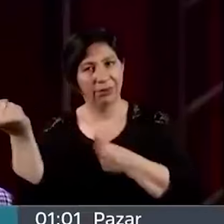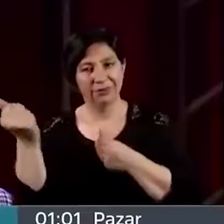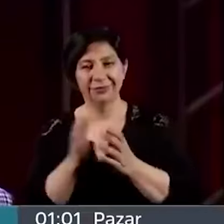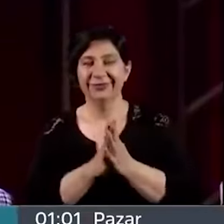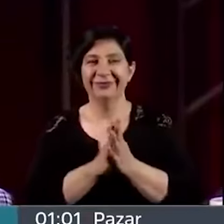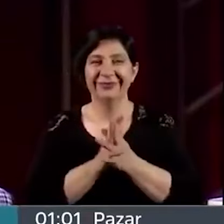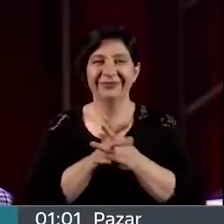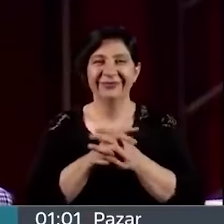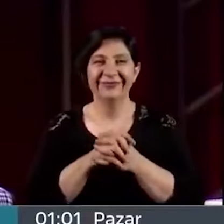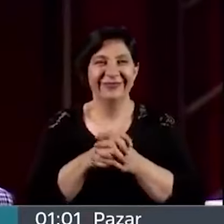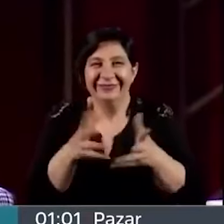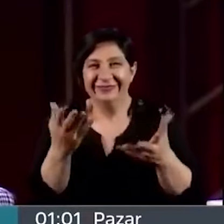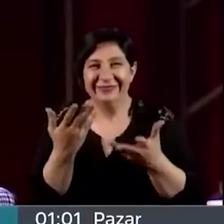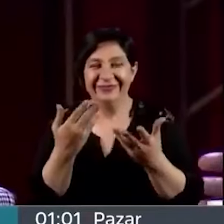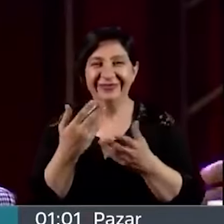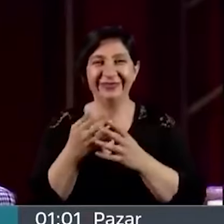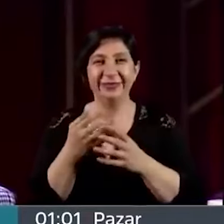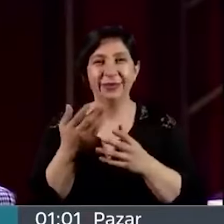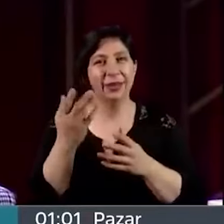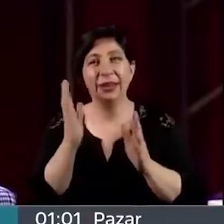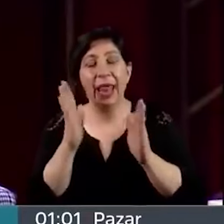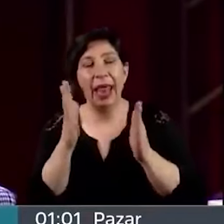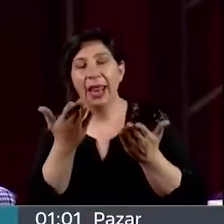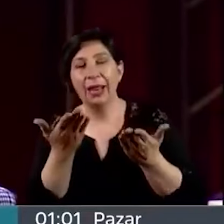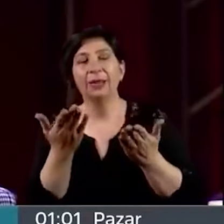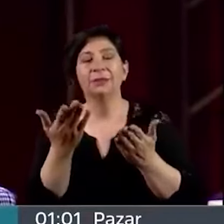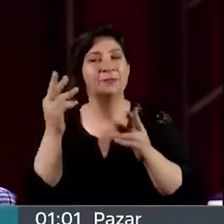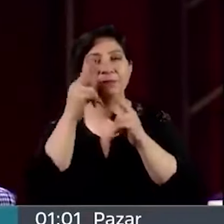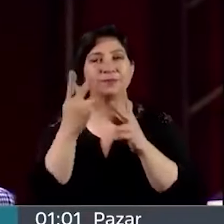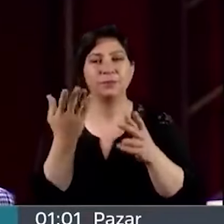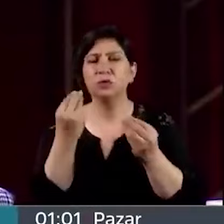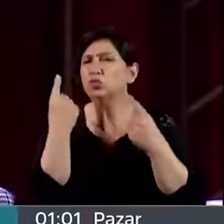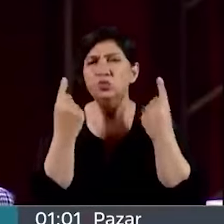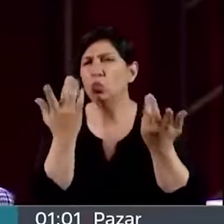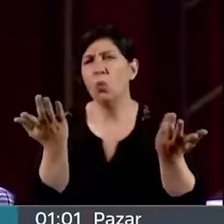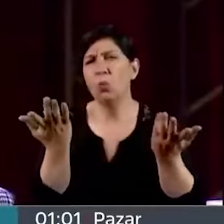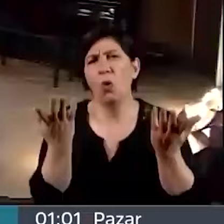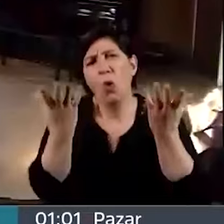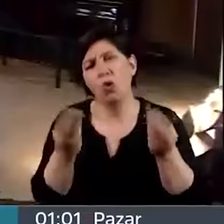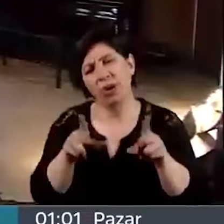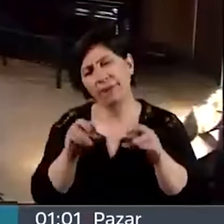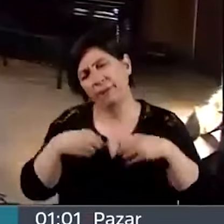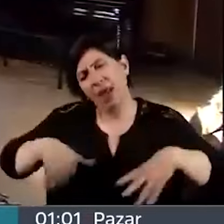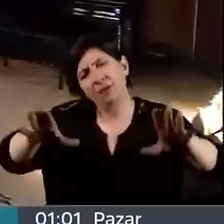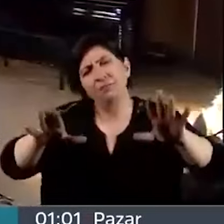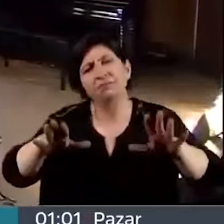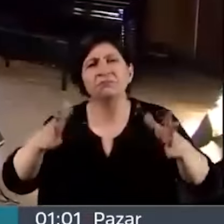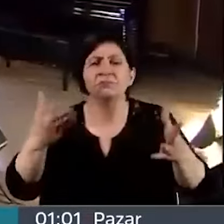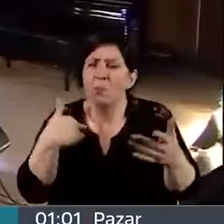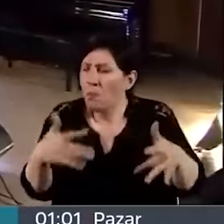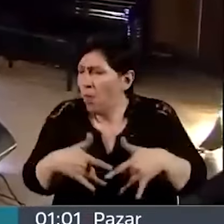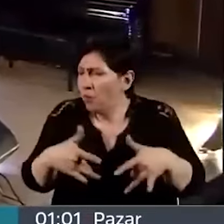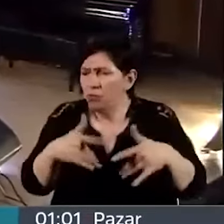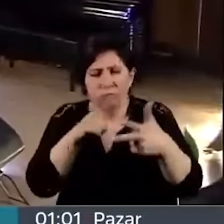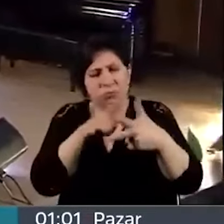Radyocuya bak. Ne konuşuyorduk lan biz? Nereye doğru gidiyorsun sence? Ha, çok düşünmüyorum. düşünmüyorsun. Ya. Yani biraz çok memnunum yaptığım